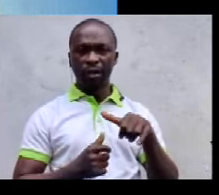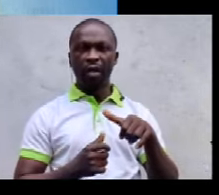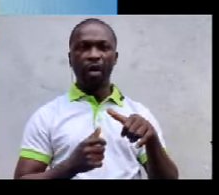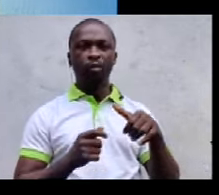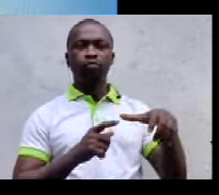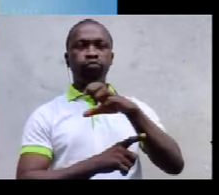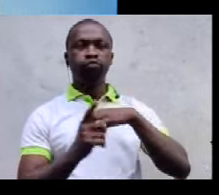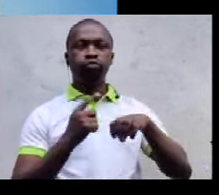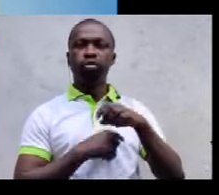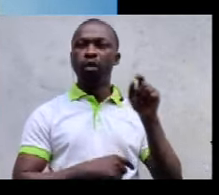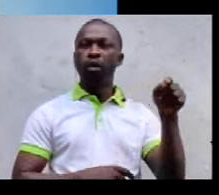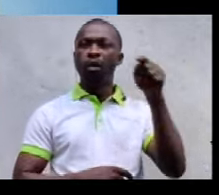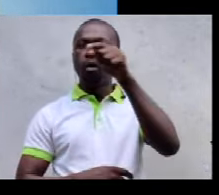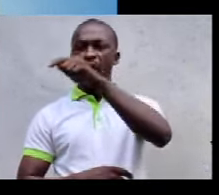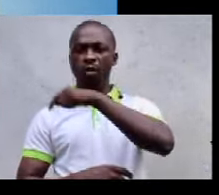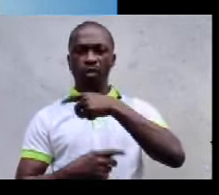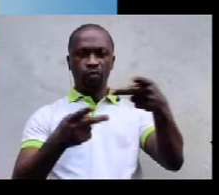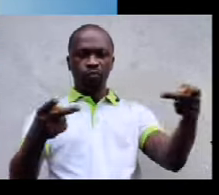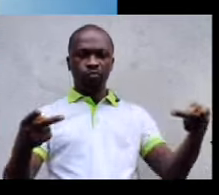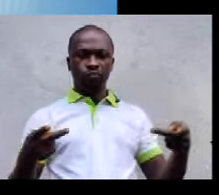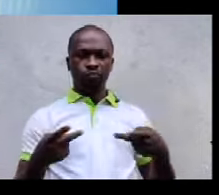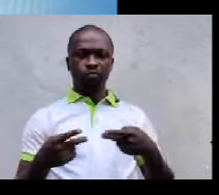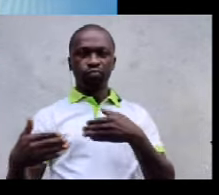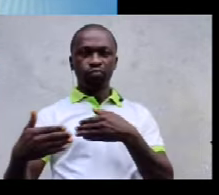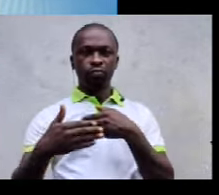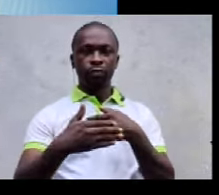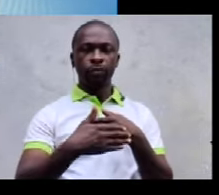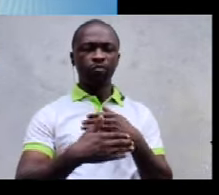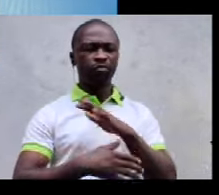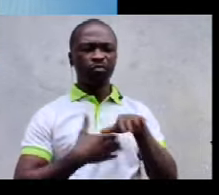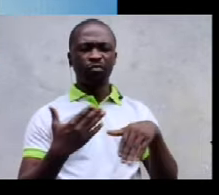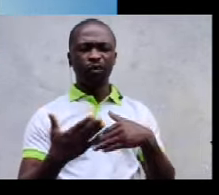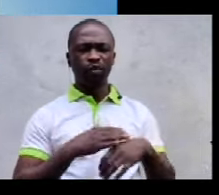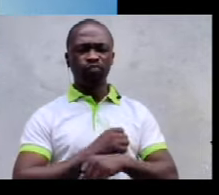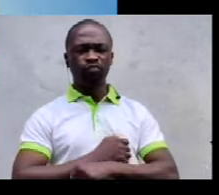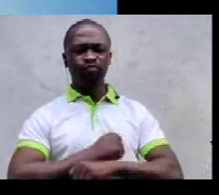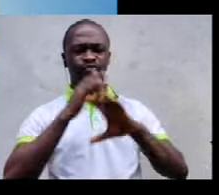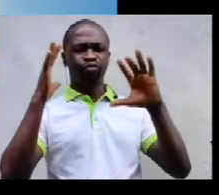causés aux bâtiments voisins. Par crainte de nouvelles explosions,